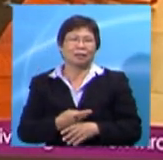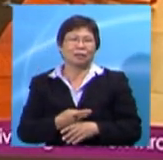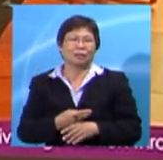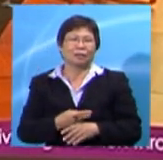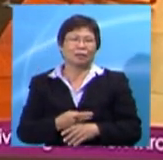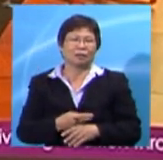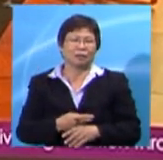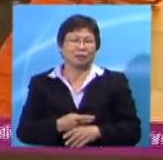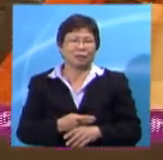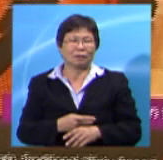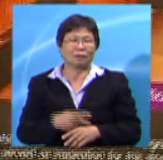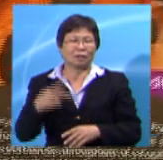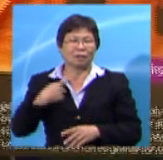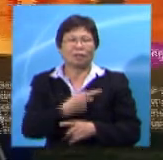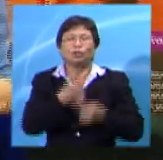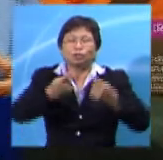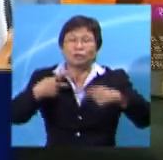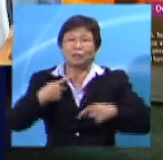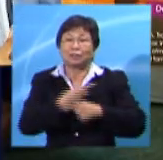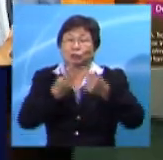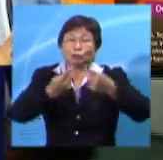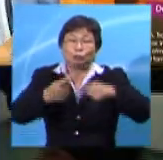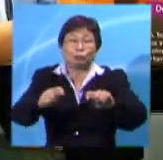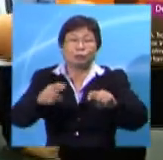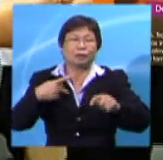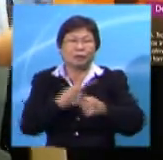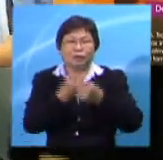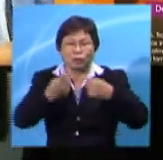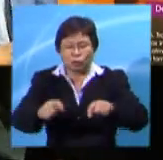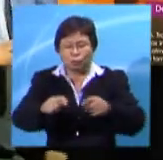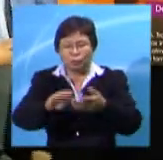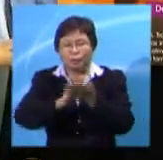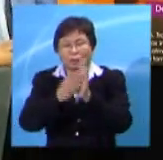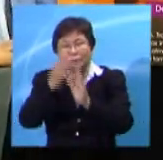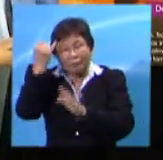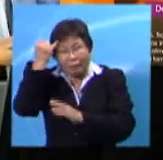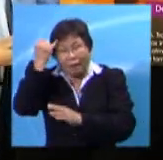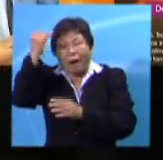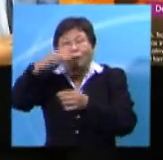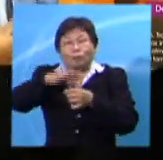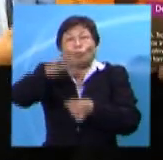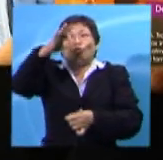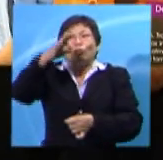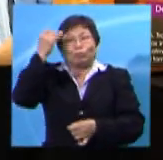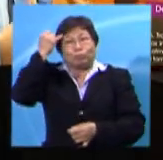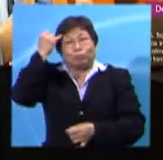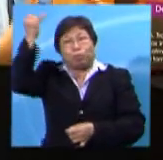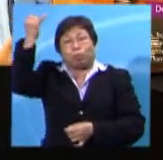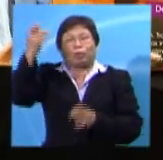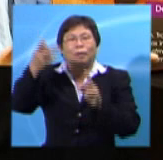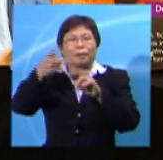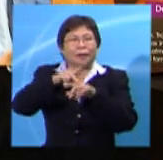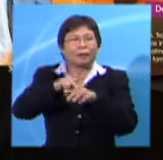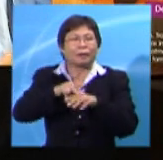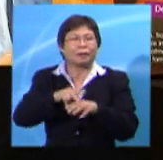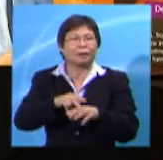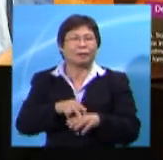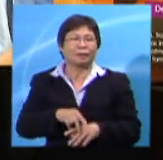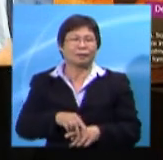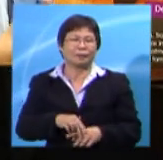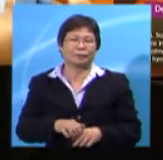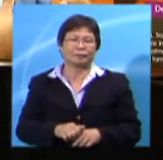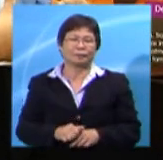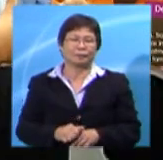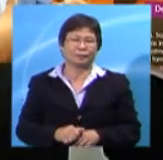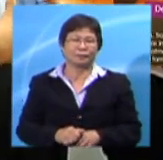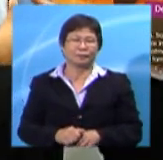lebih jauh kita Cuba untuk menjadi inspirasi kepada pelajar uniza khususnya dan